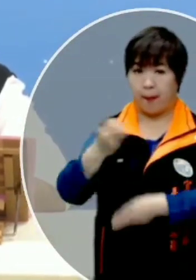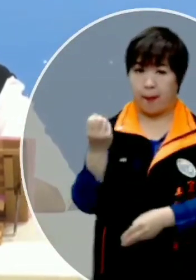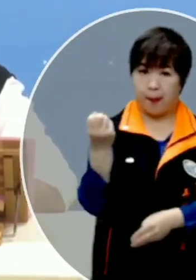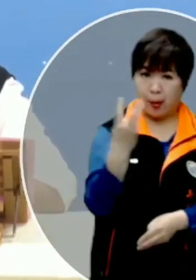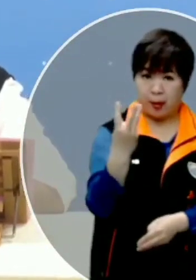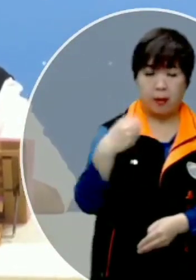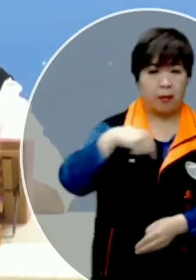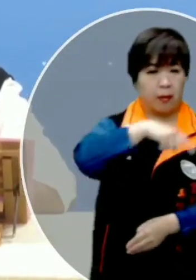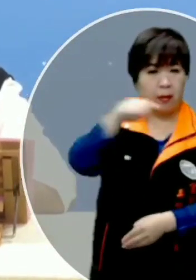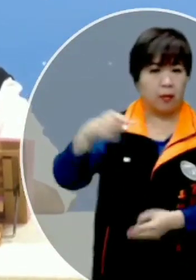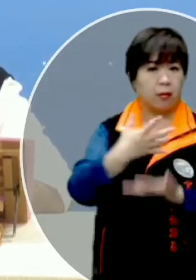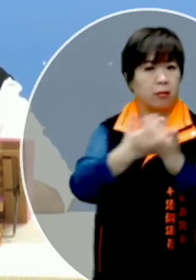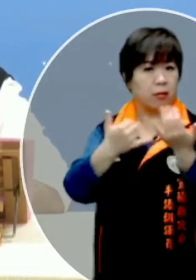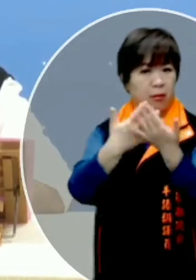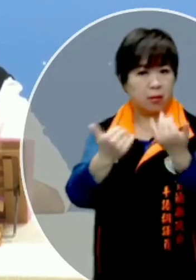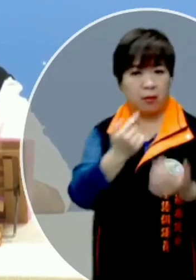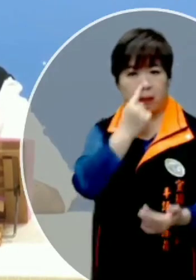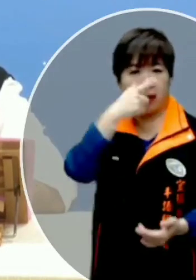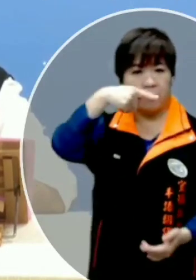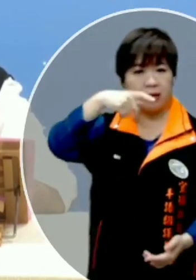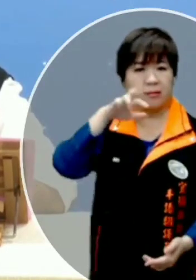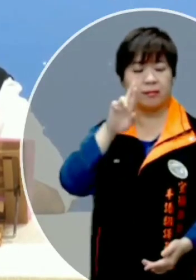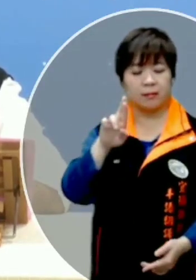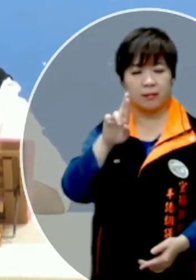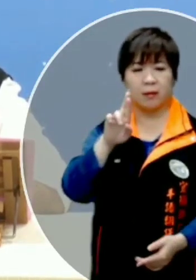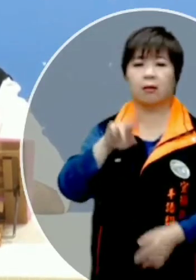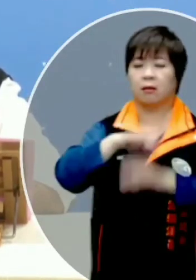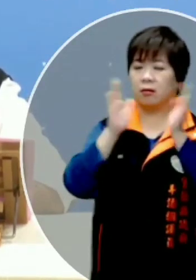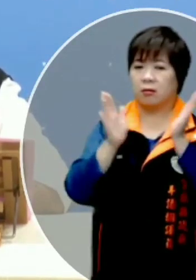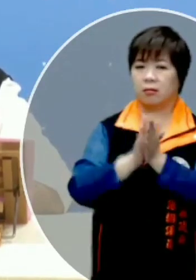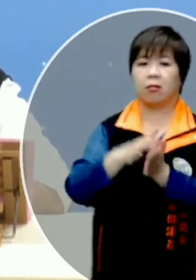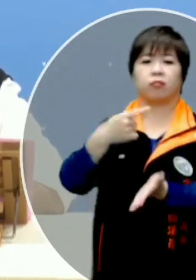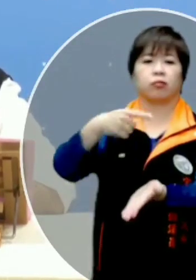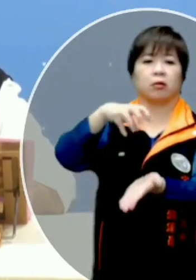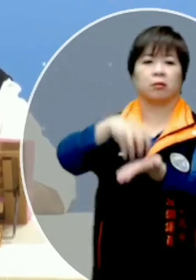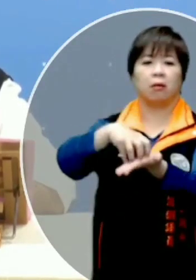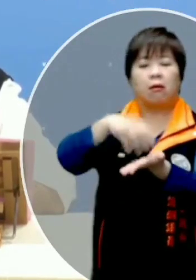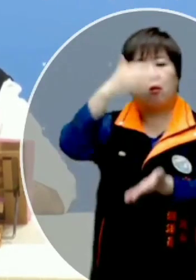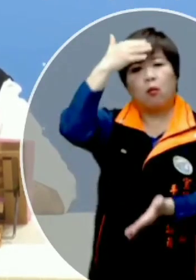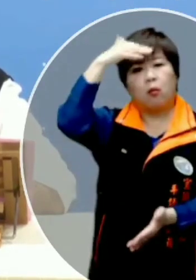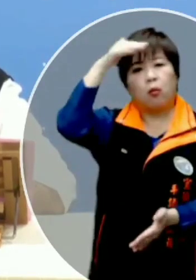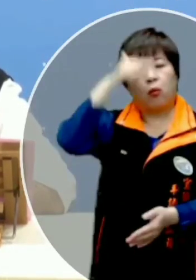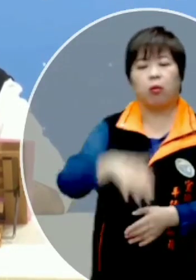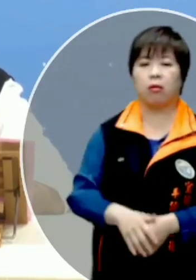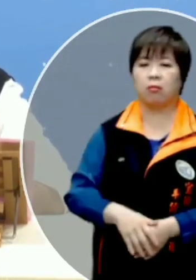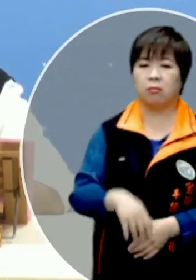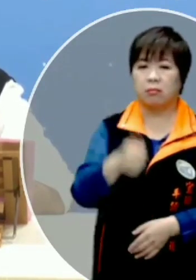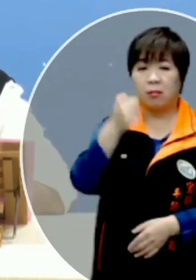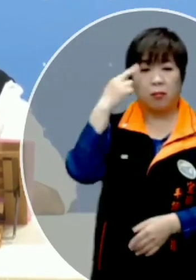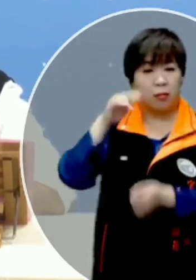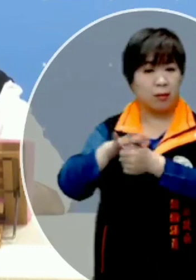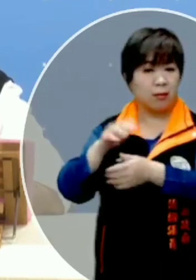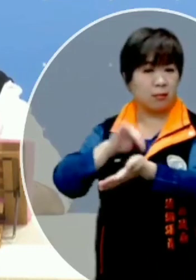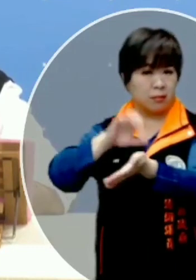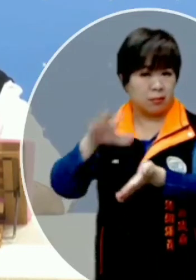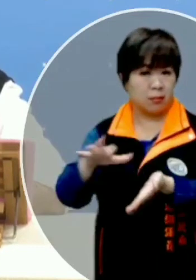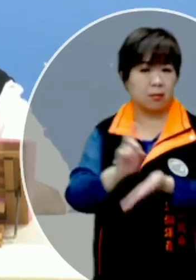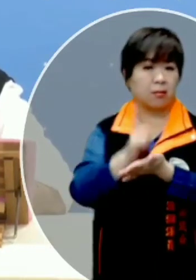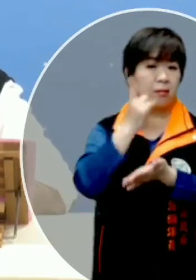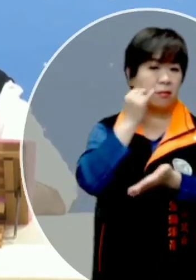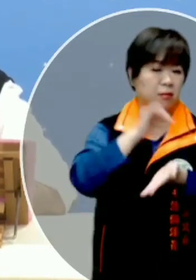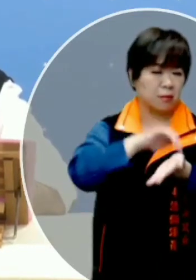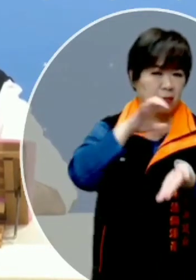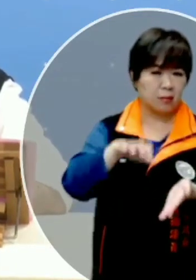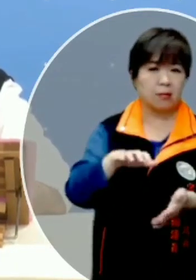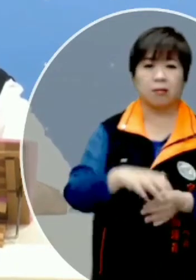生 PCR 的结果全部都是这个阴性，感谢博爱院、圣母院、阳明交